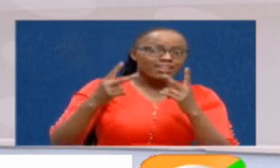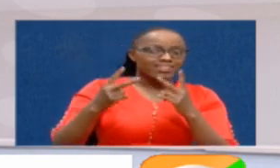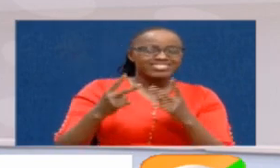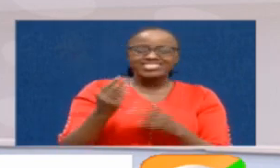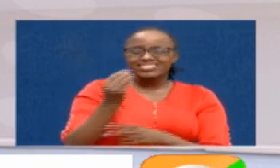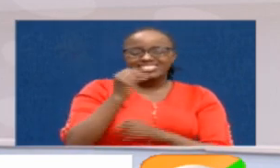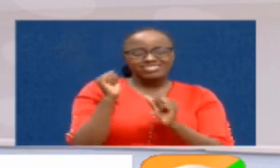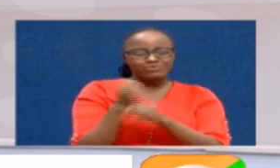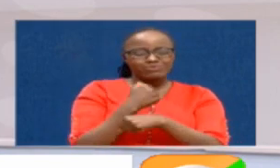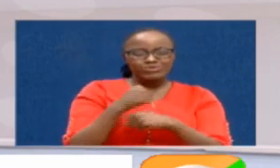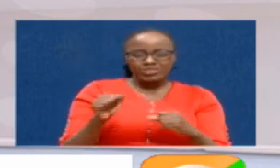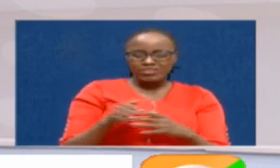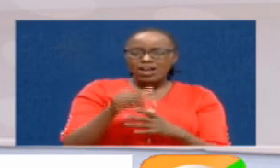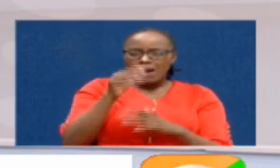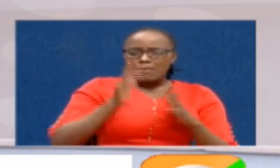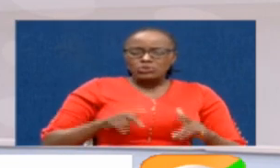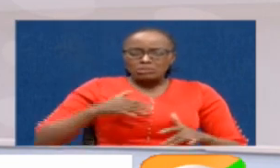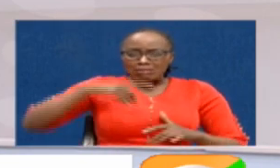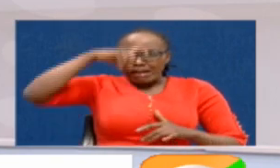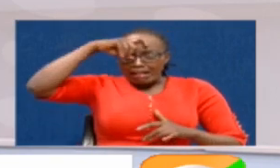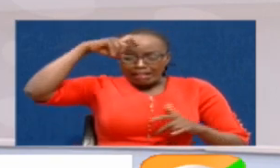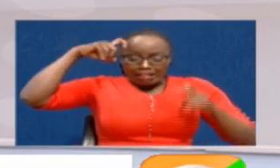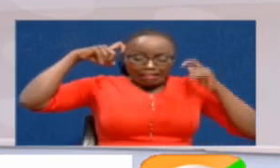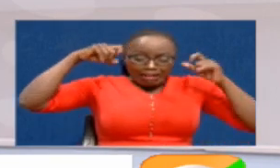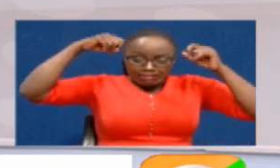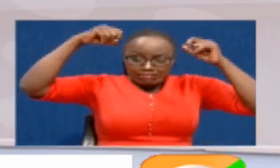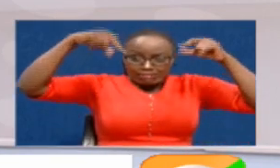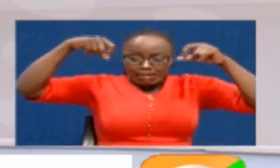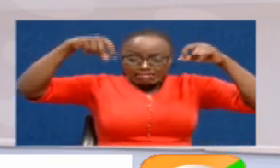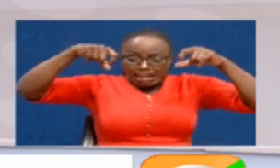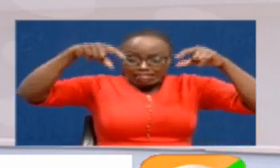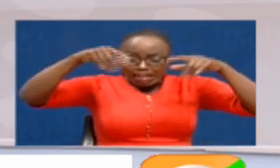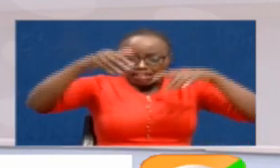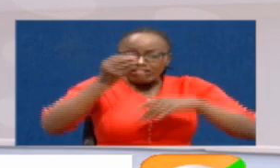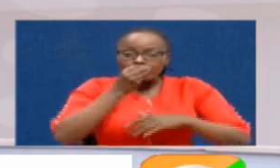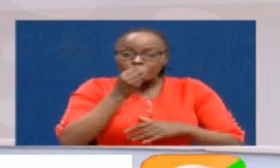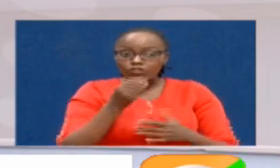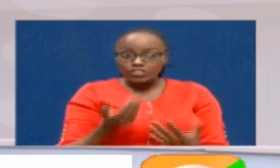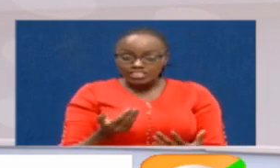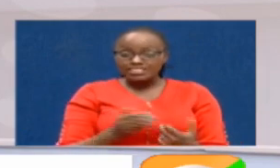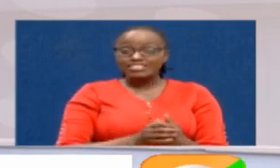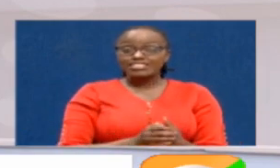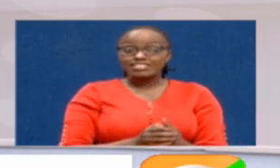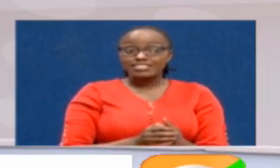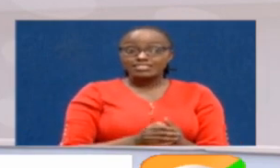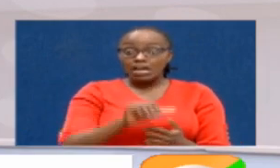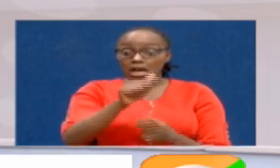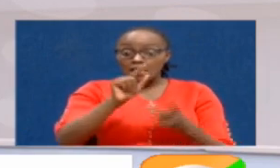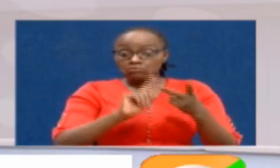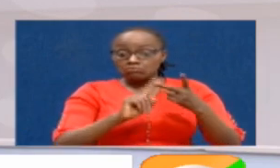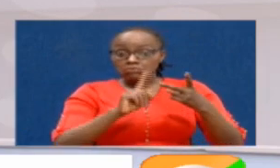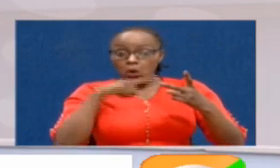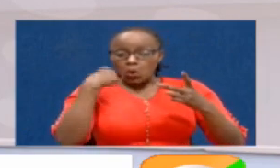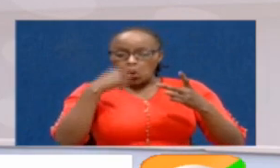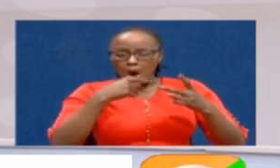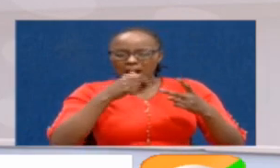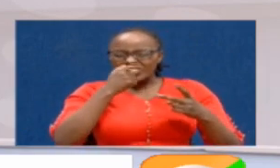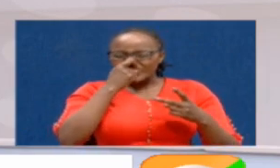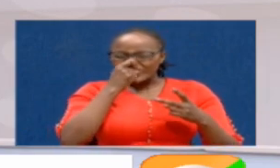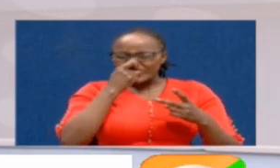hutokula. Kuna anayetokwa na jasho linamwaika umo umo. Kuna mwenye